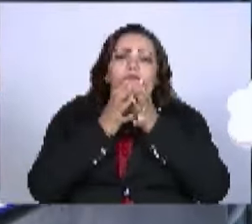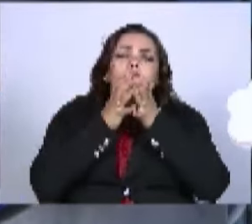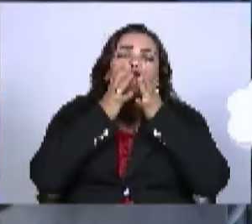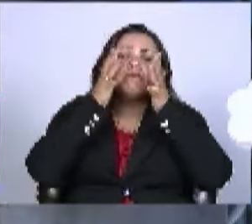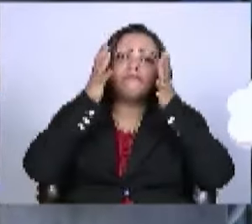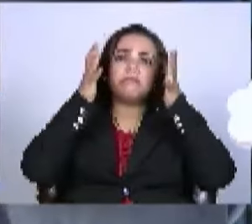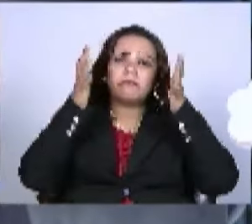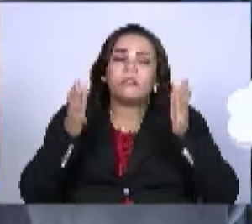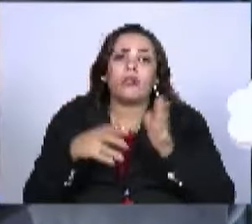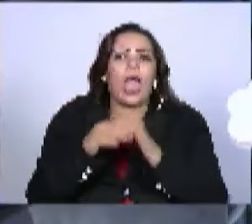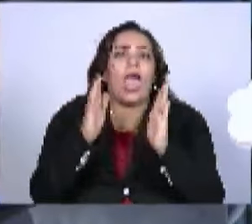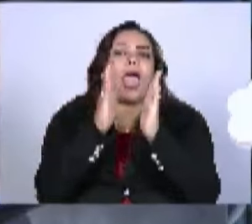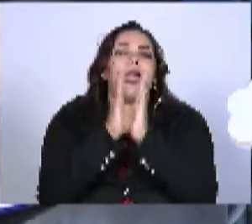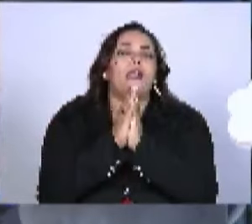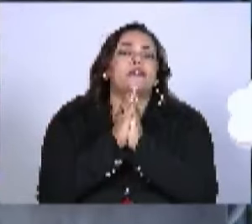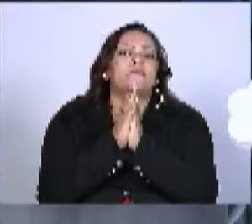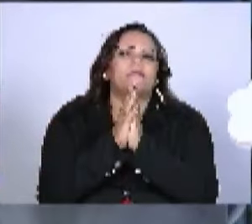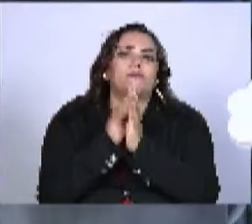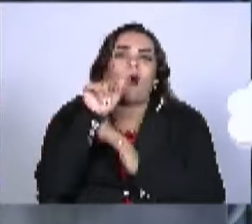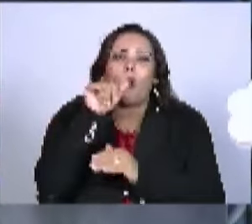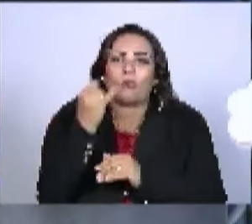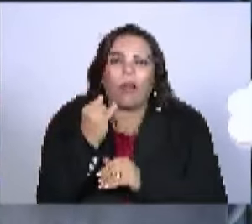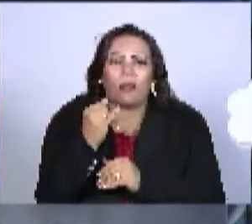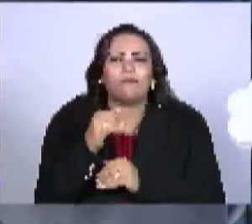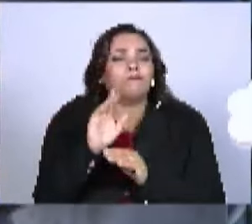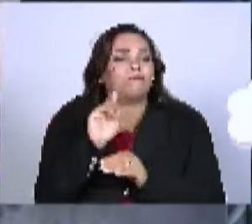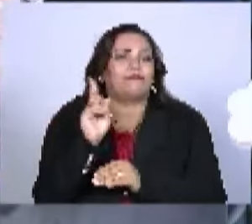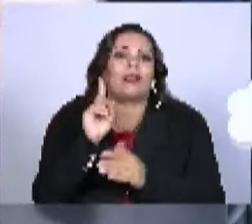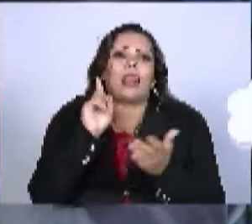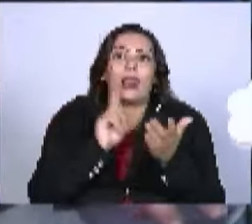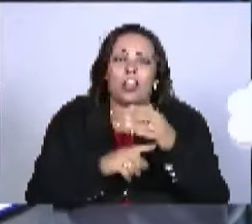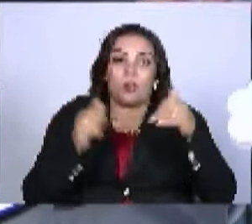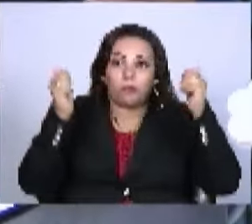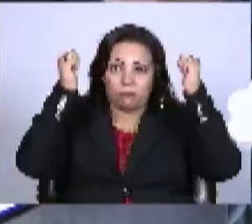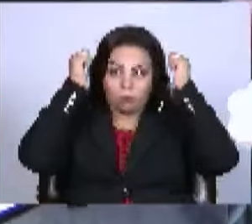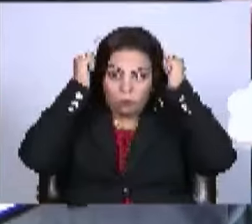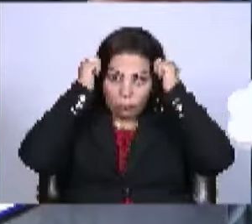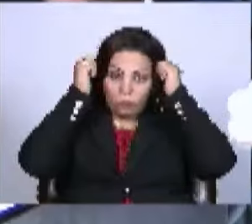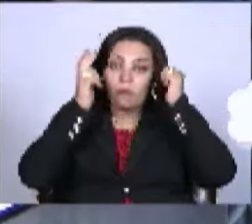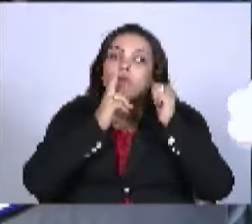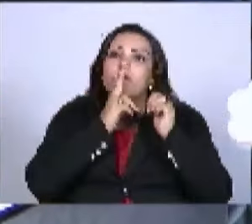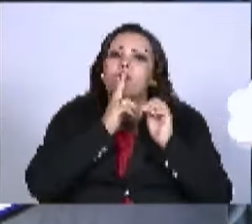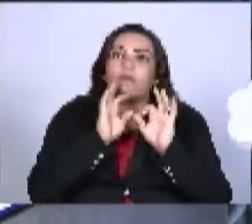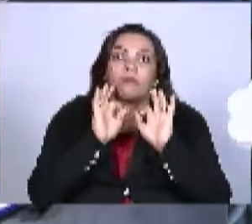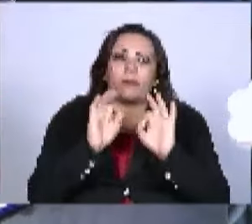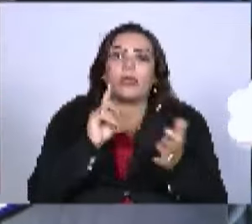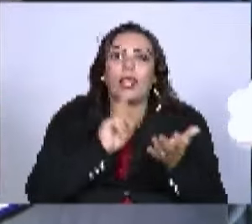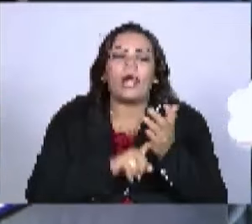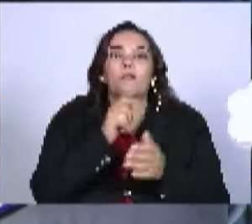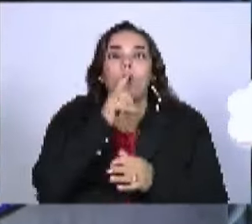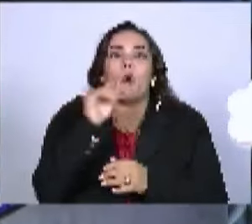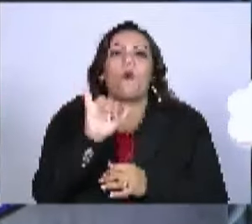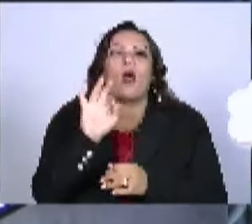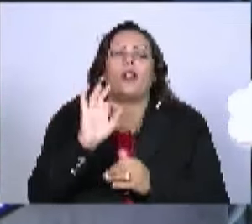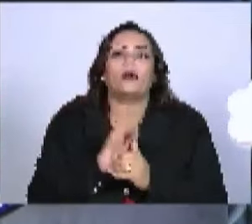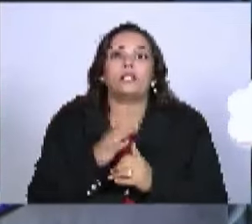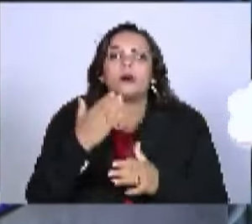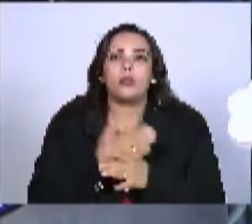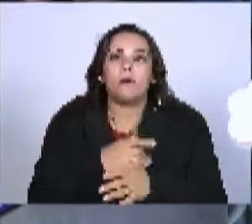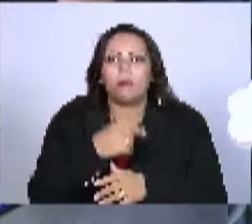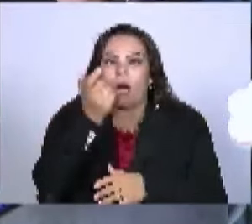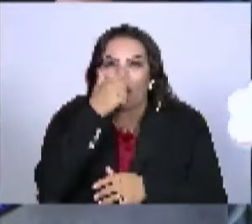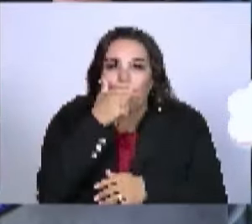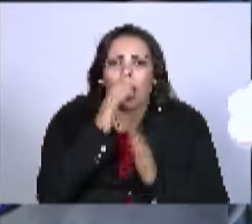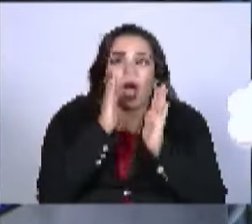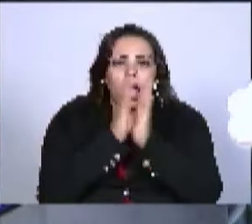والاعتذار ليس الحل ولكن التاكد من طبته ونقو هو الحل انا بقول لبناتي مش عشان بكى